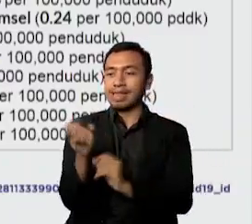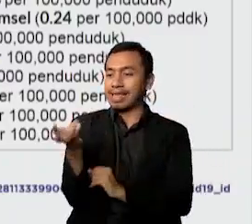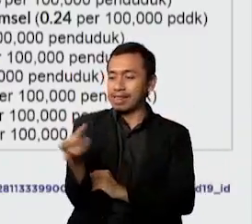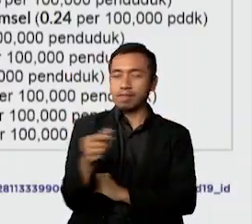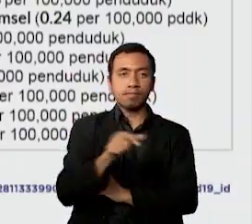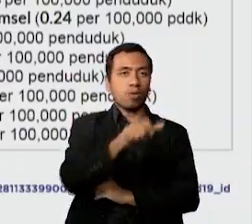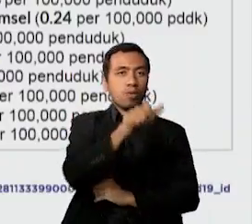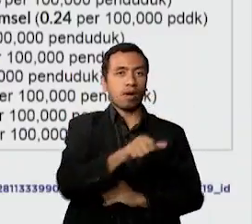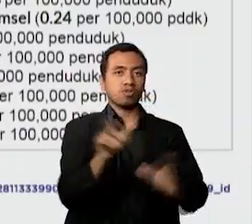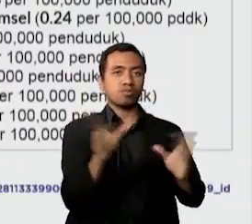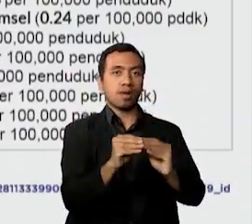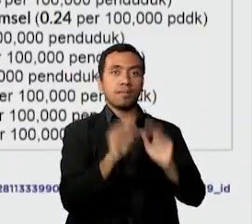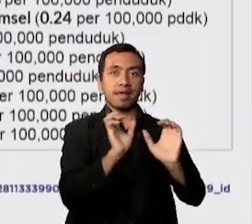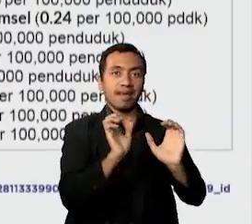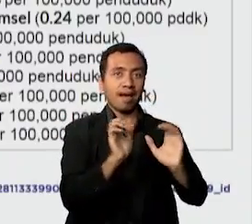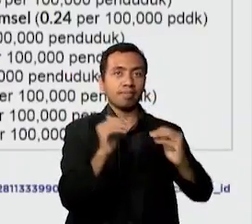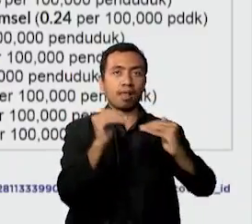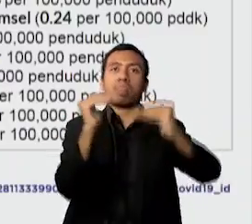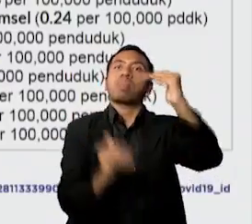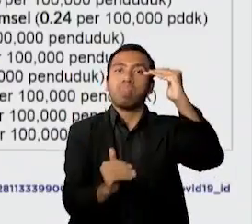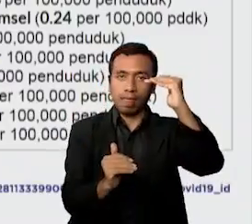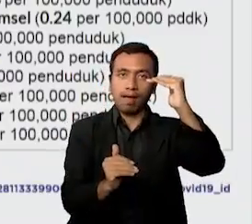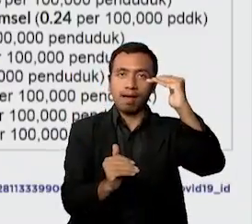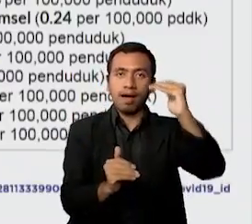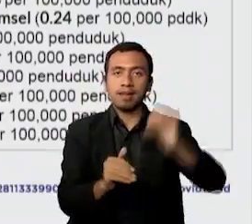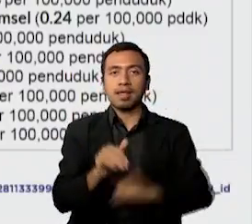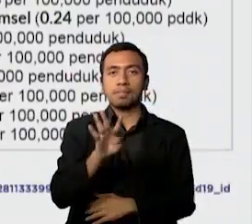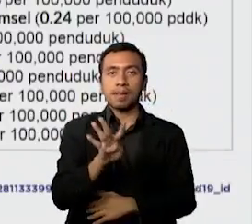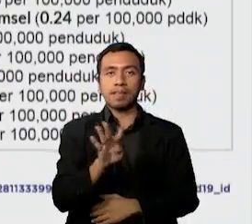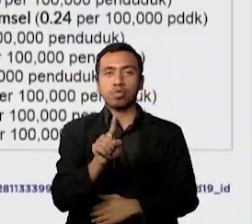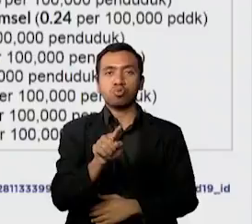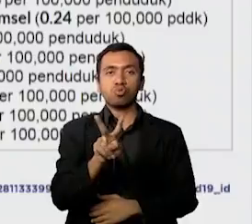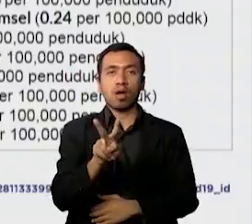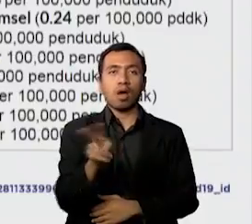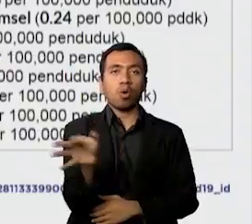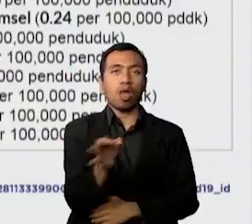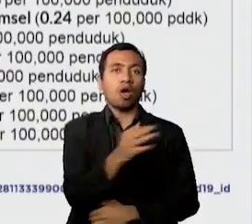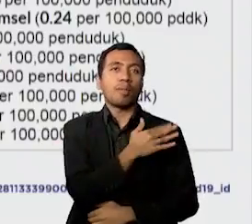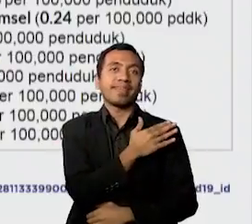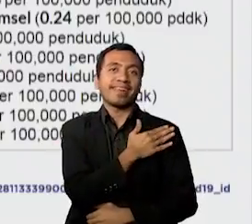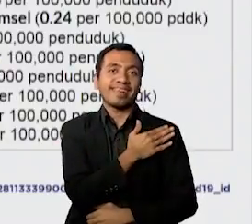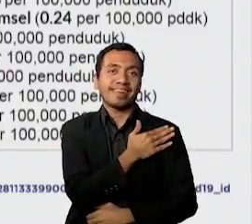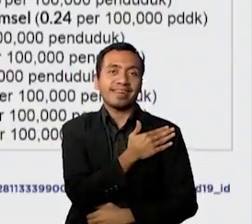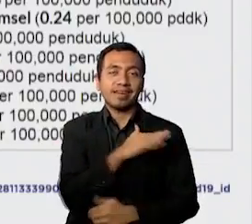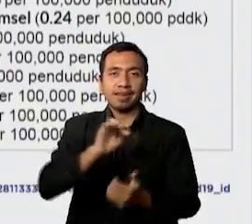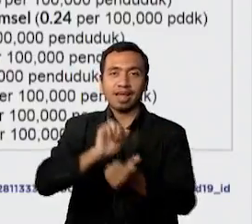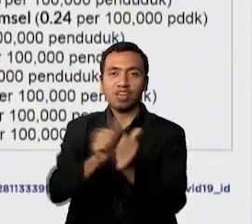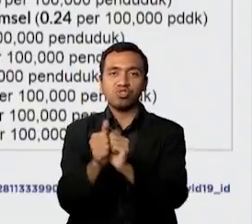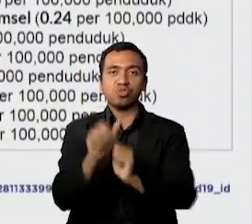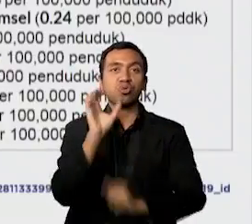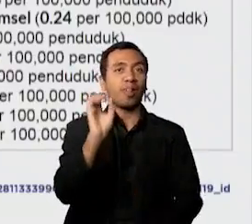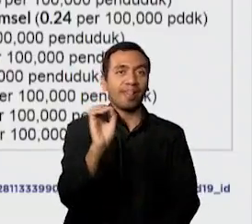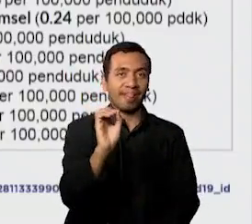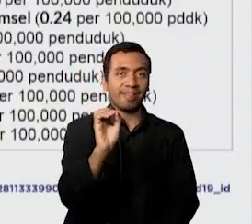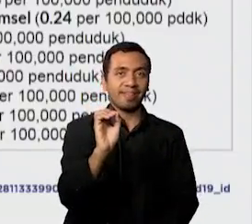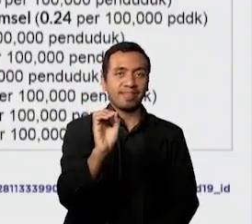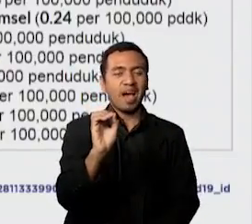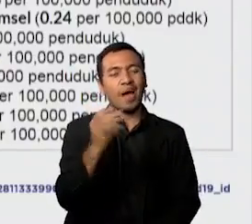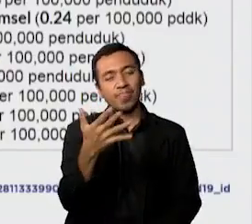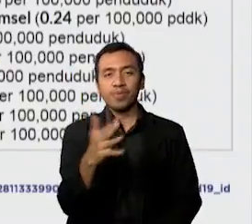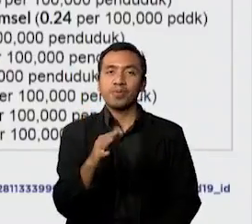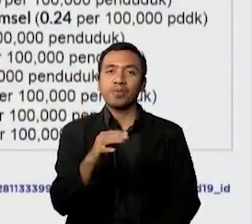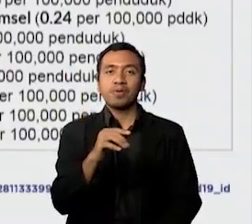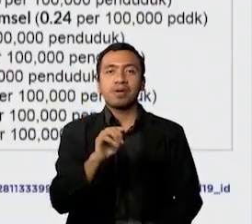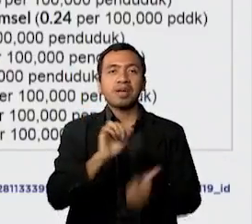yang tertinggi. Terdapat 412 kabupaten kota dengan tidak ada kasus atau jumlah kasus kurang